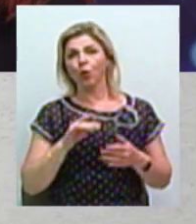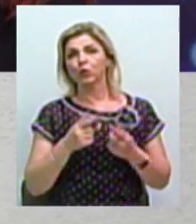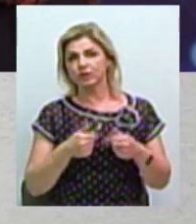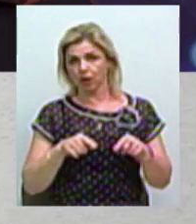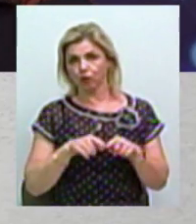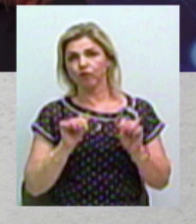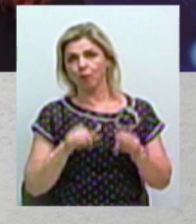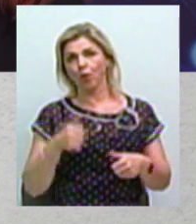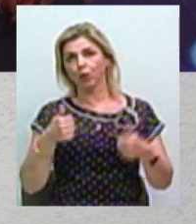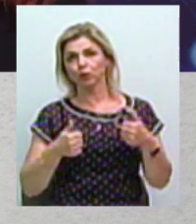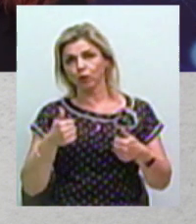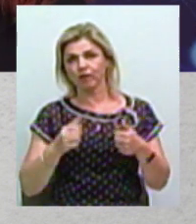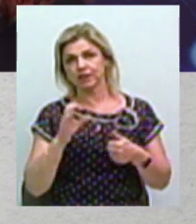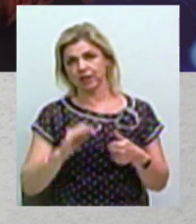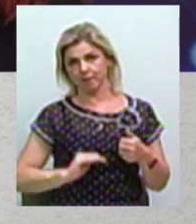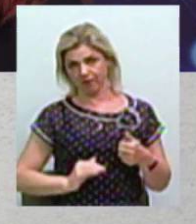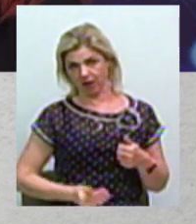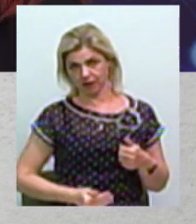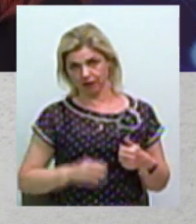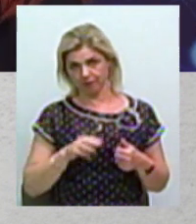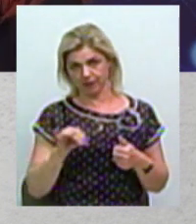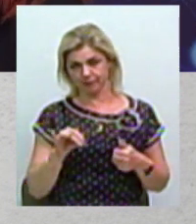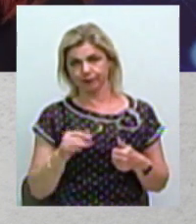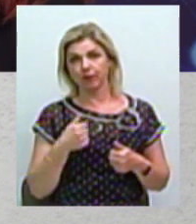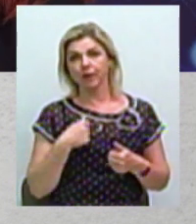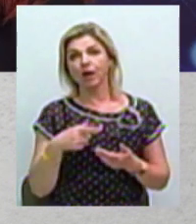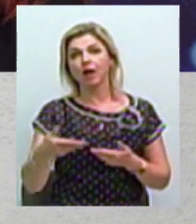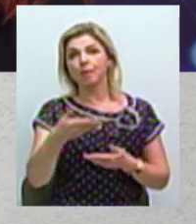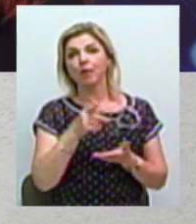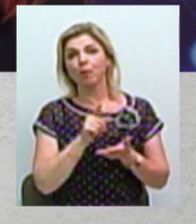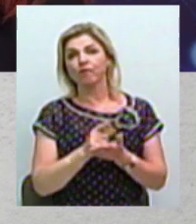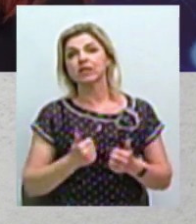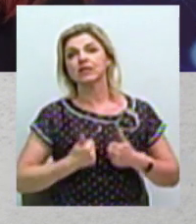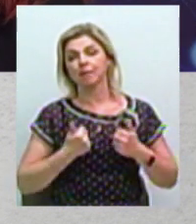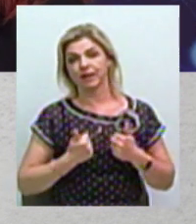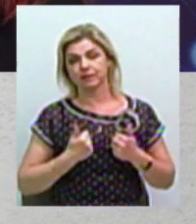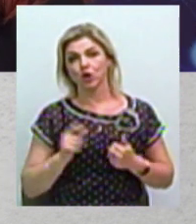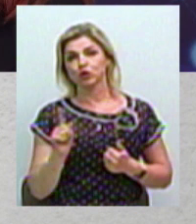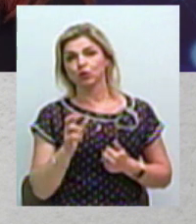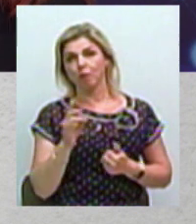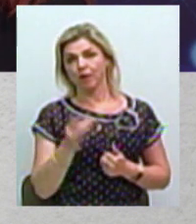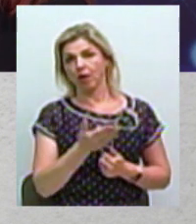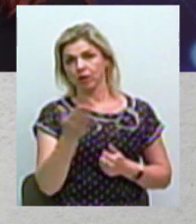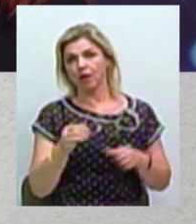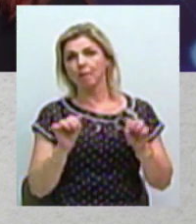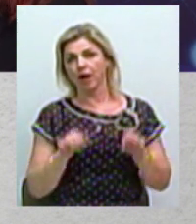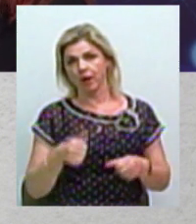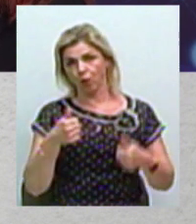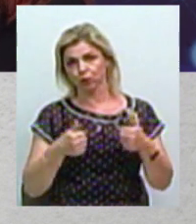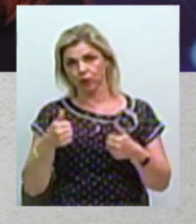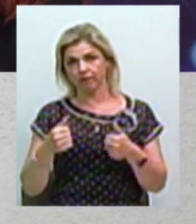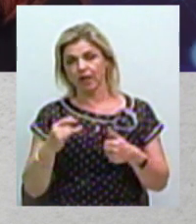можуть конкурувати з приватними? Ми повинні до цього якби стремитися, для того, щоб вони могли конкурувати. І рівень послуг